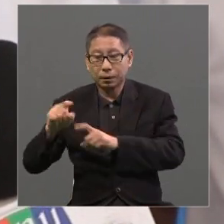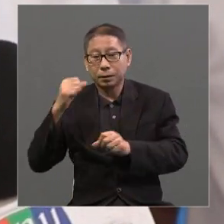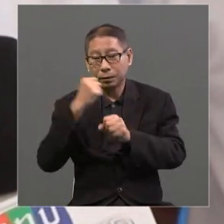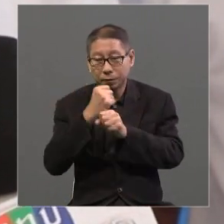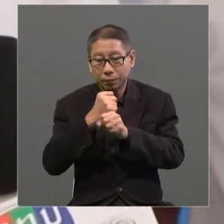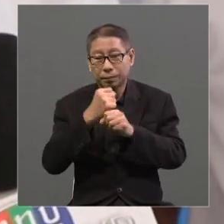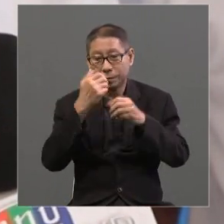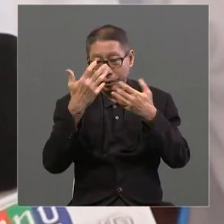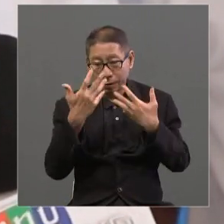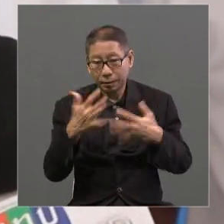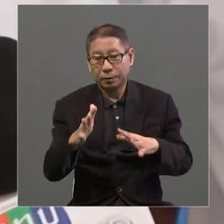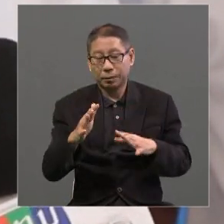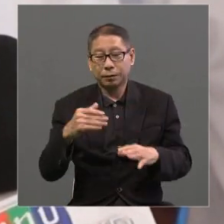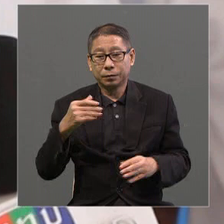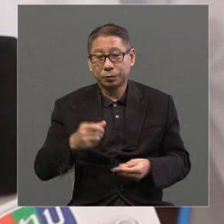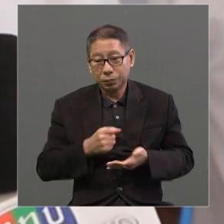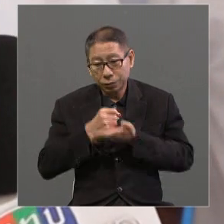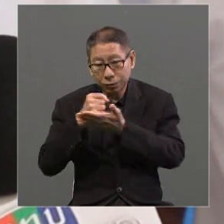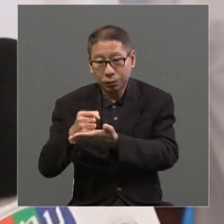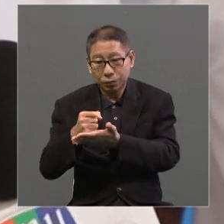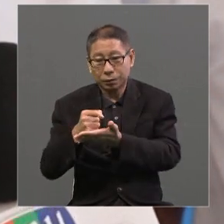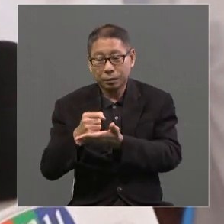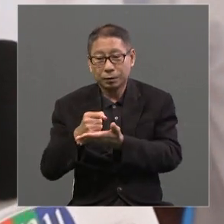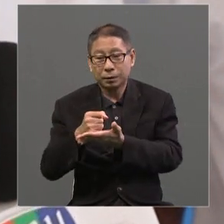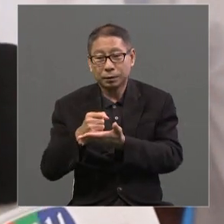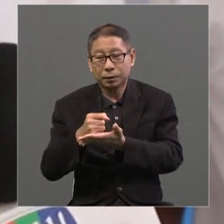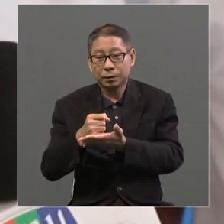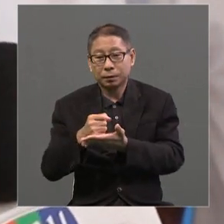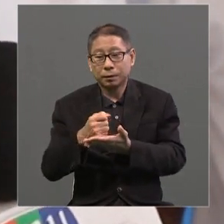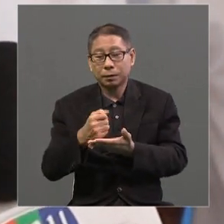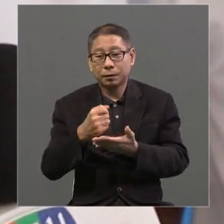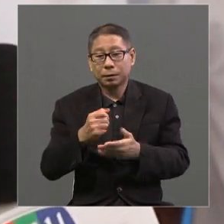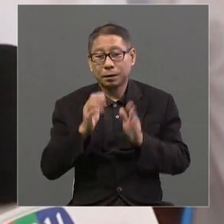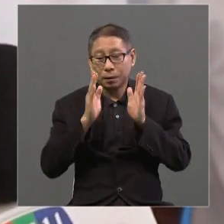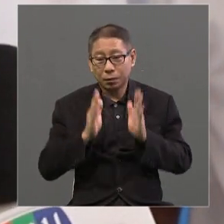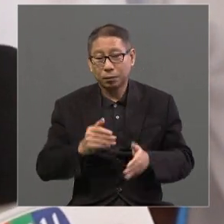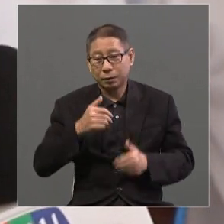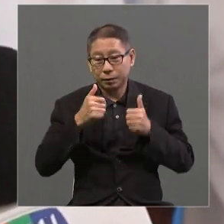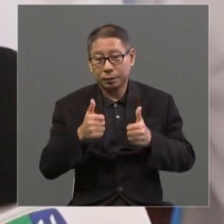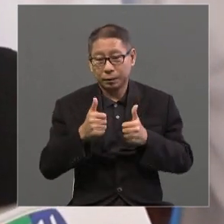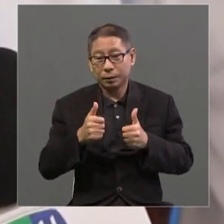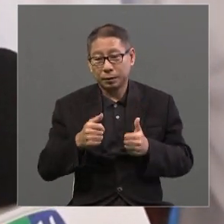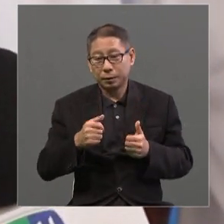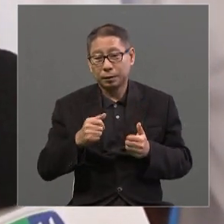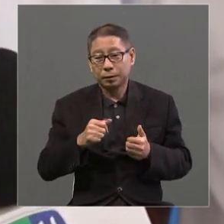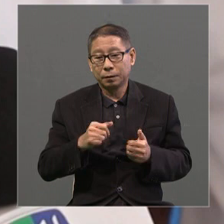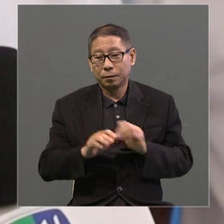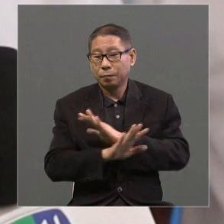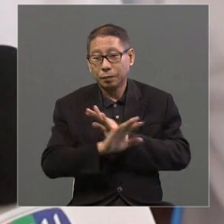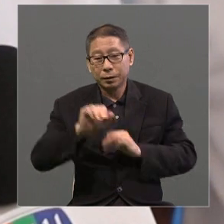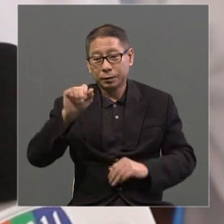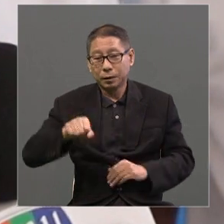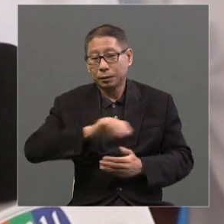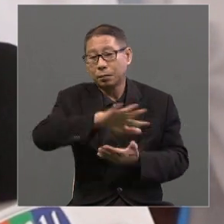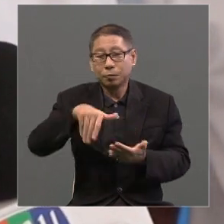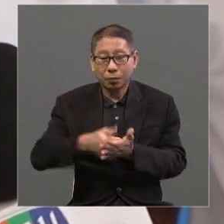าเนี่ยนะฮะมันจะทำให้อย่างน้อยเนี่ยเราได้คืนคนดีนะอาจจะไม่ใช่ทั้งหมดนะได้คืนคน